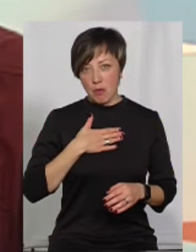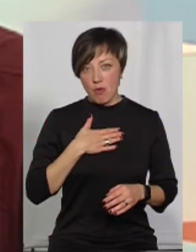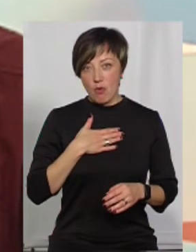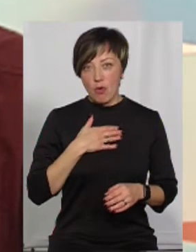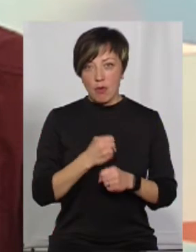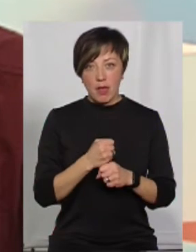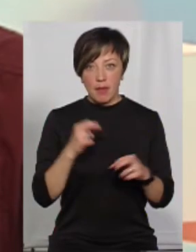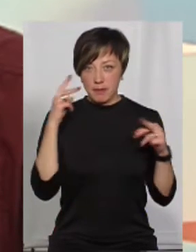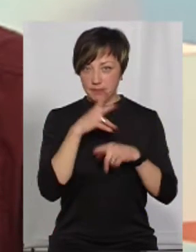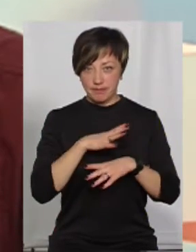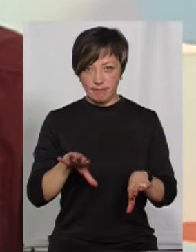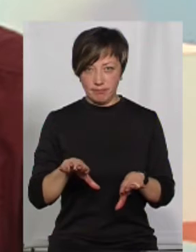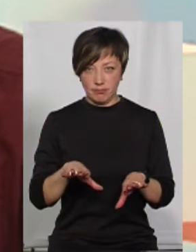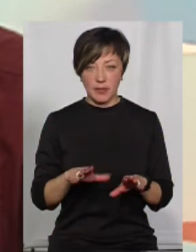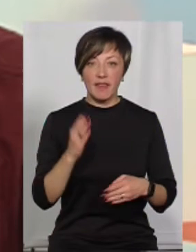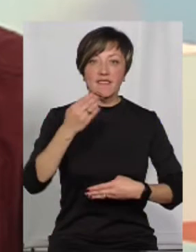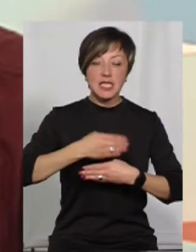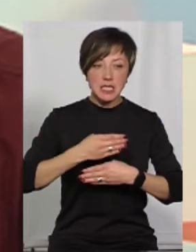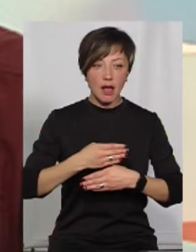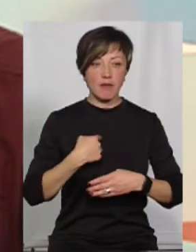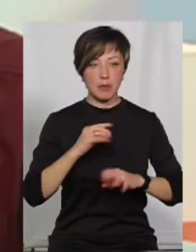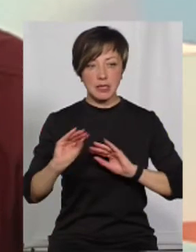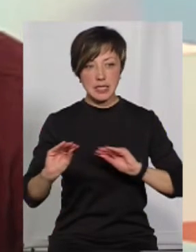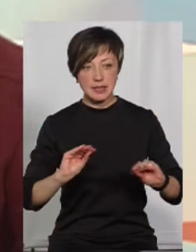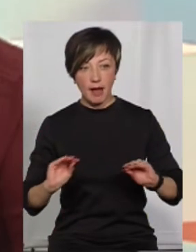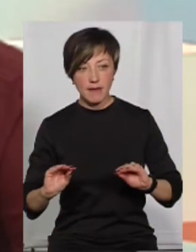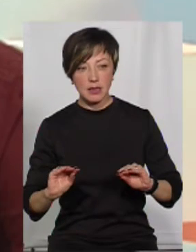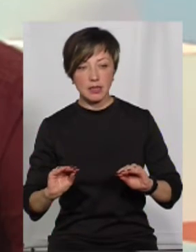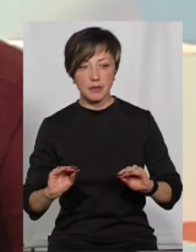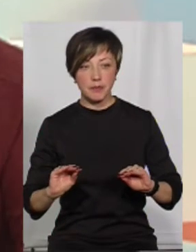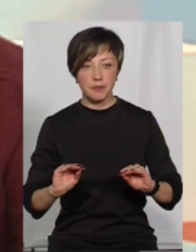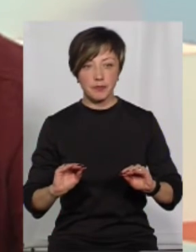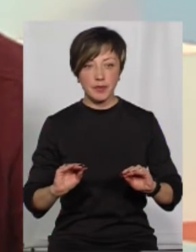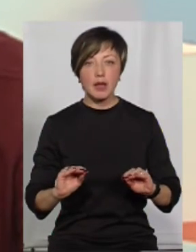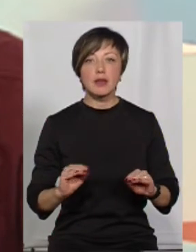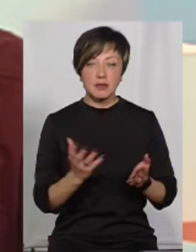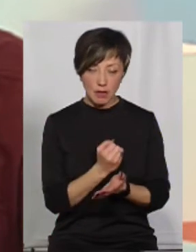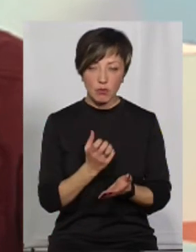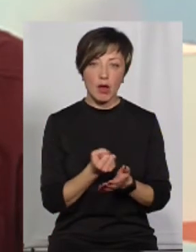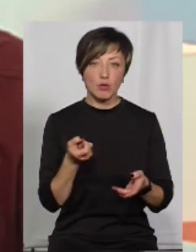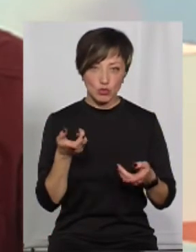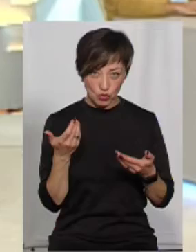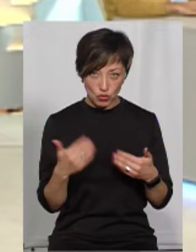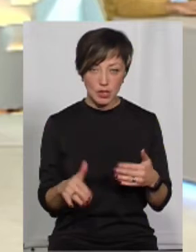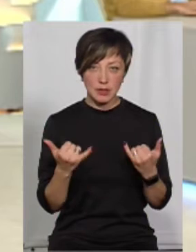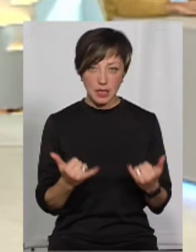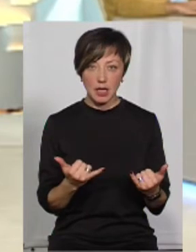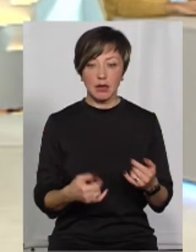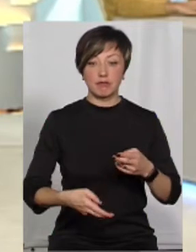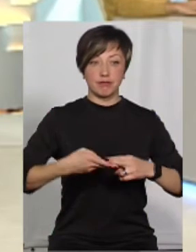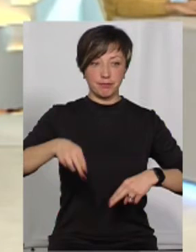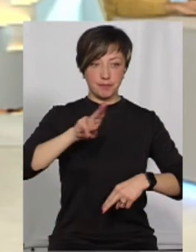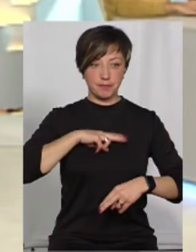каденцію ми не помилялися. Тобто ті вистави, які ми ставили, ми на них заробляємо вже. Тобто ми